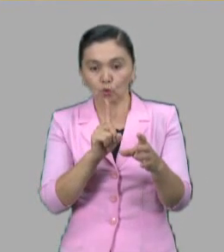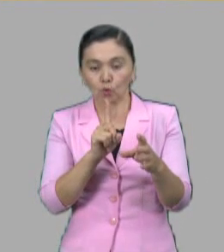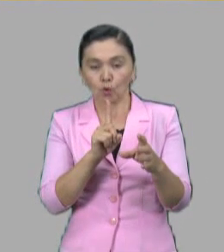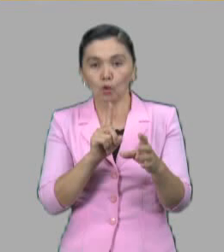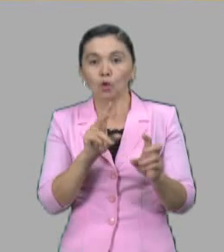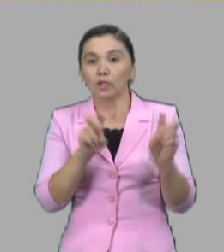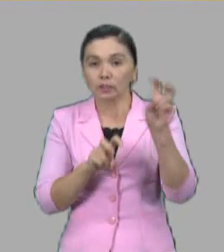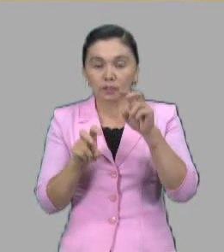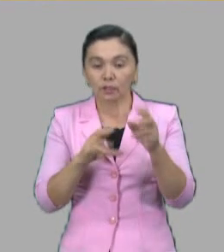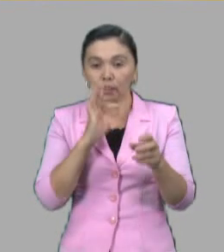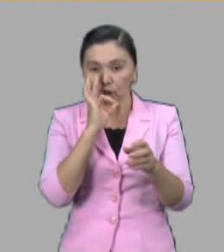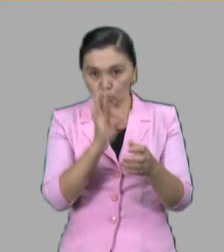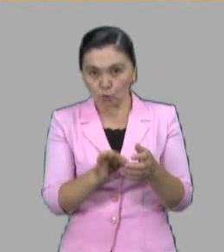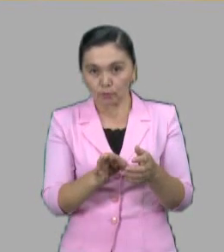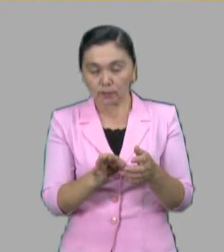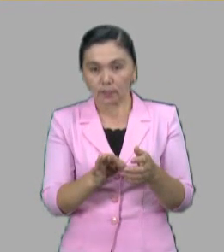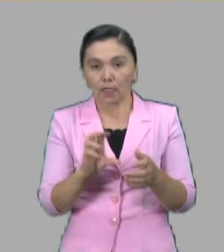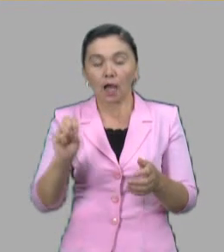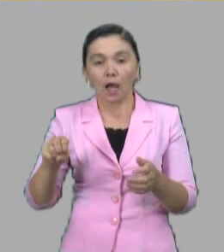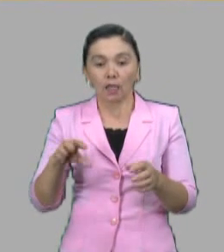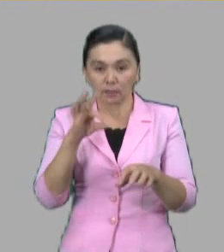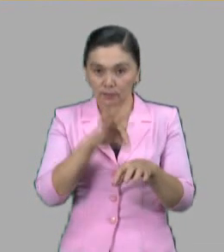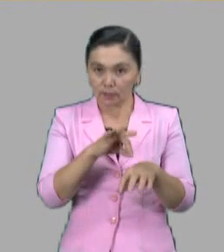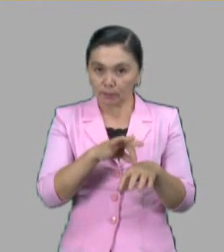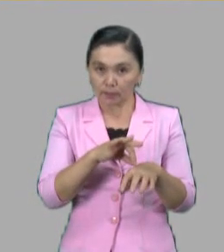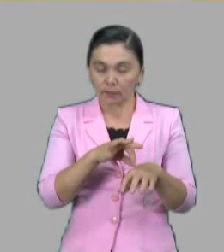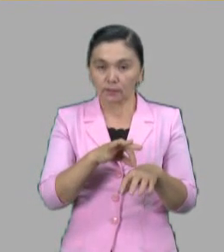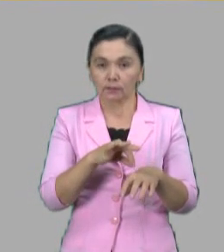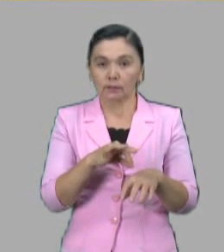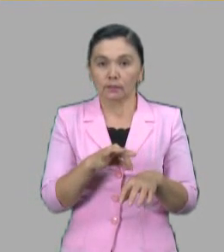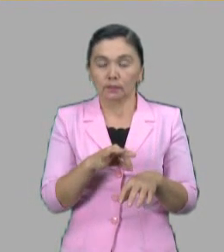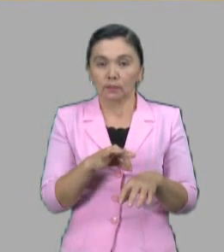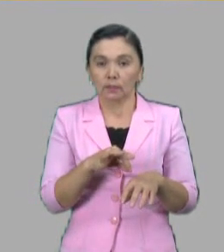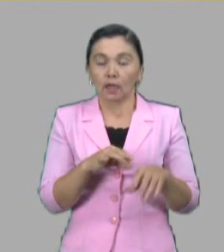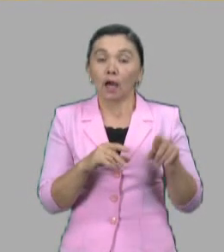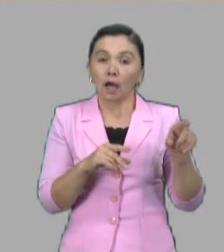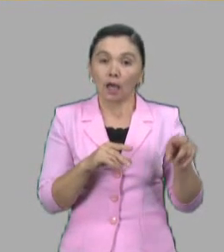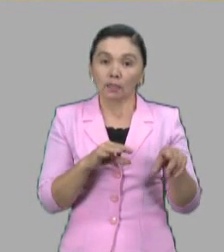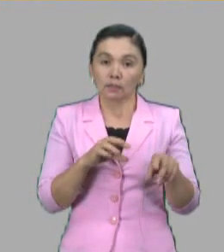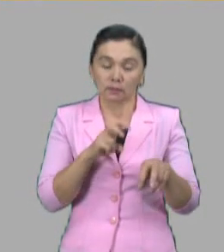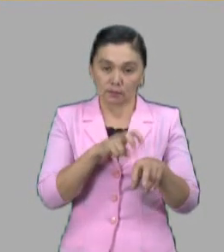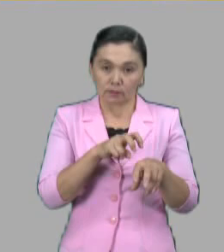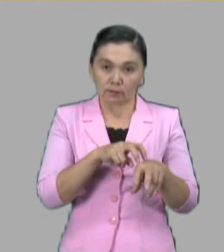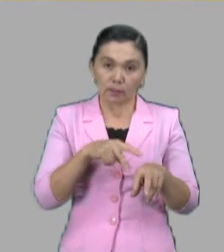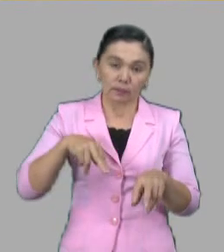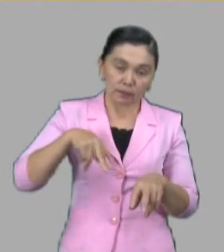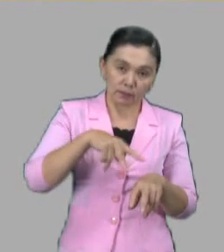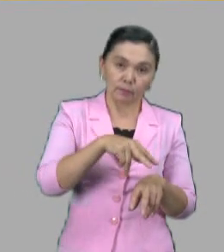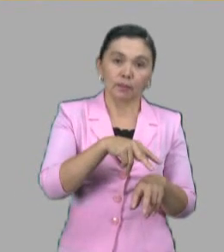Актан бир күнү ооруп калды. Ал дарыгерге барды.